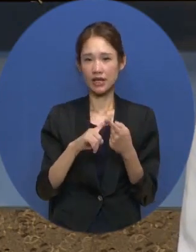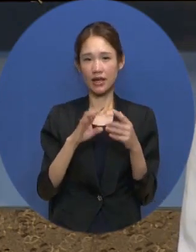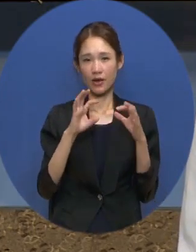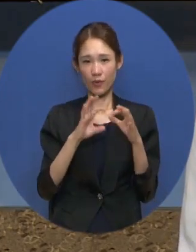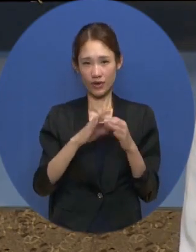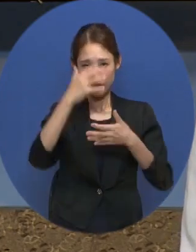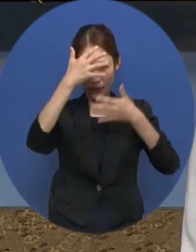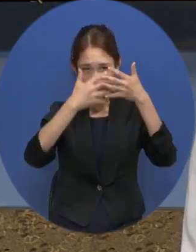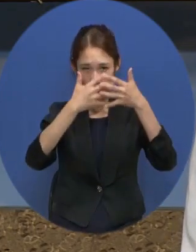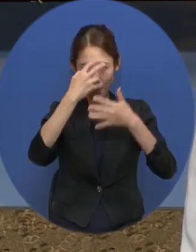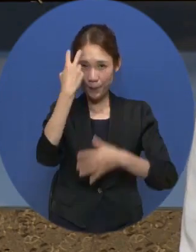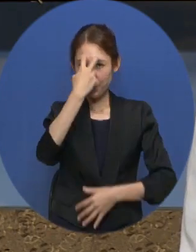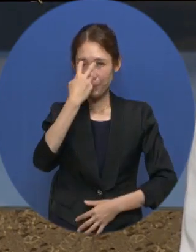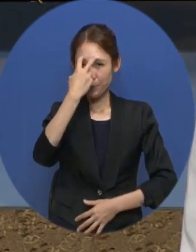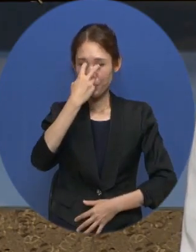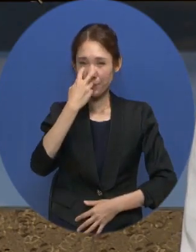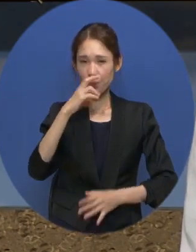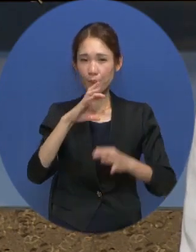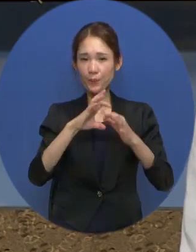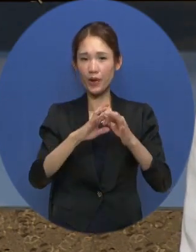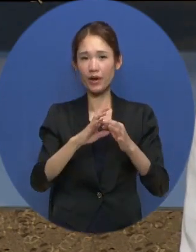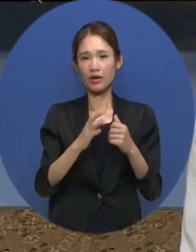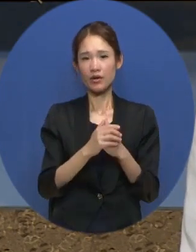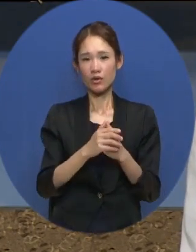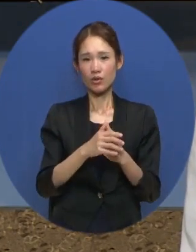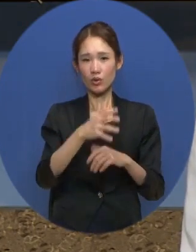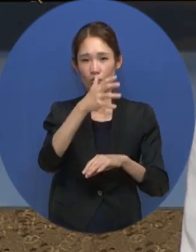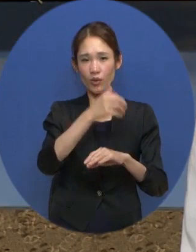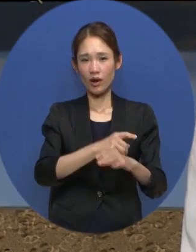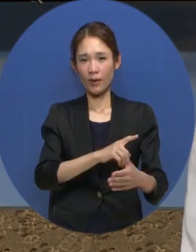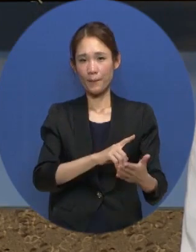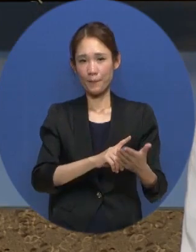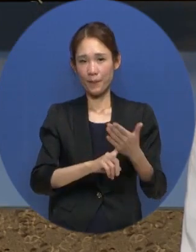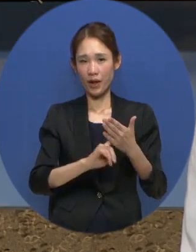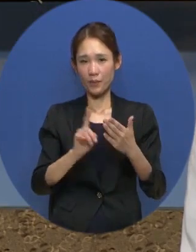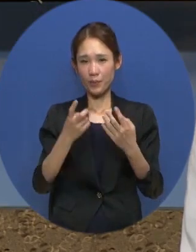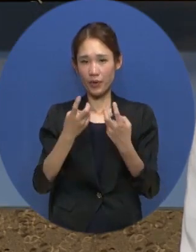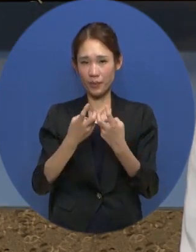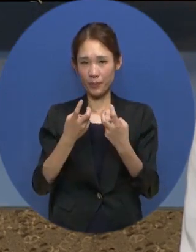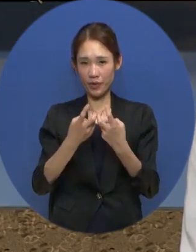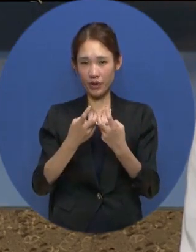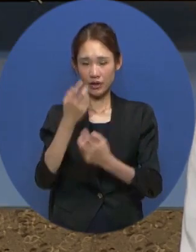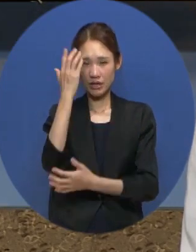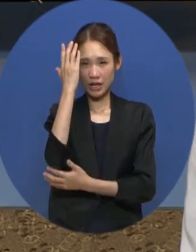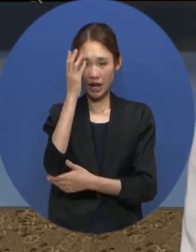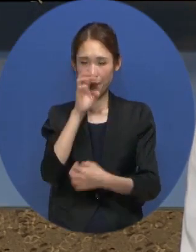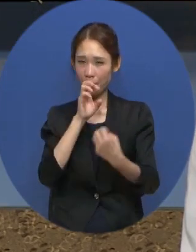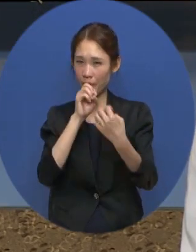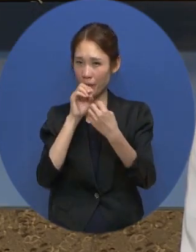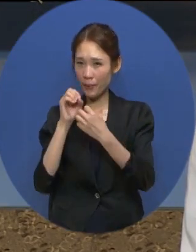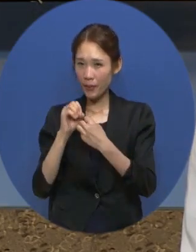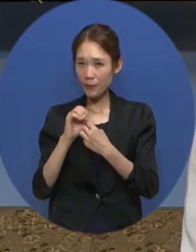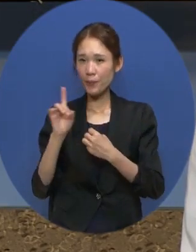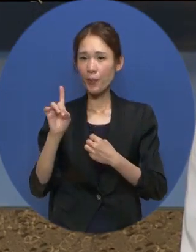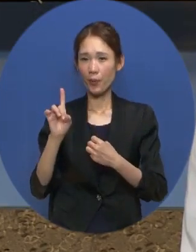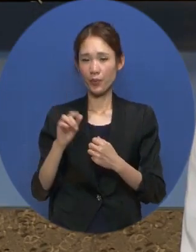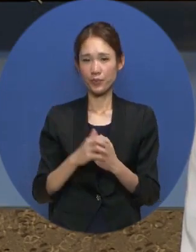모니터링 해가지고 네. 거기서 과연 그 어떤 이야기들이 오고 가는지,